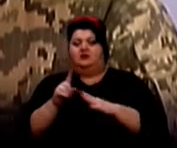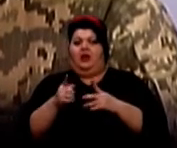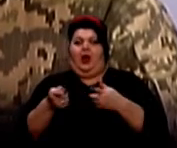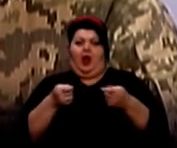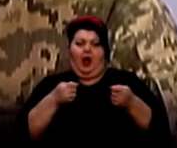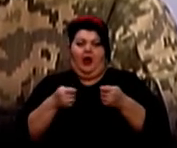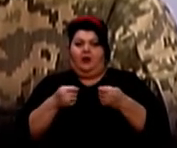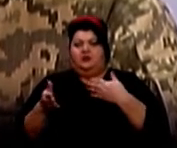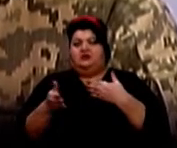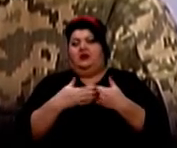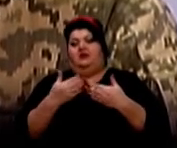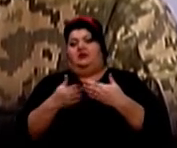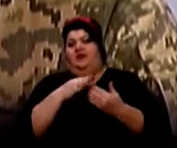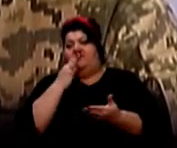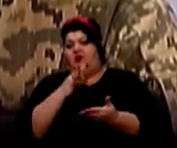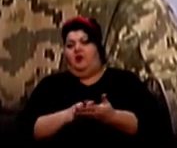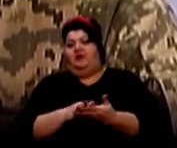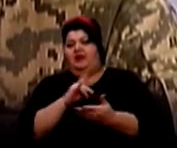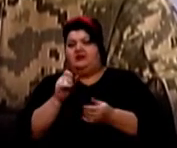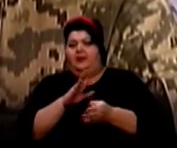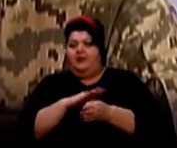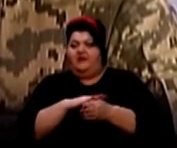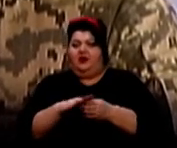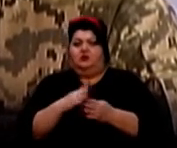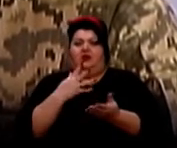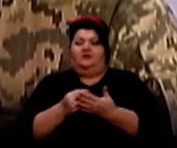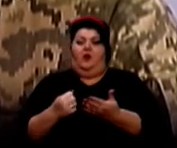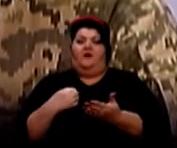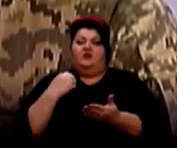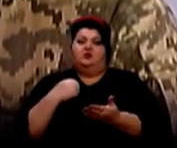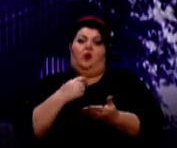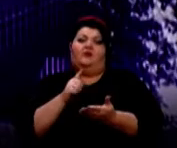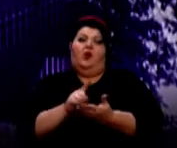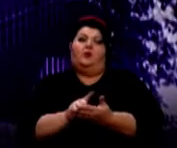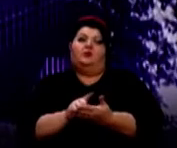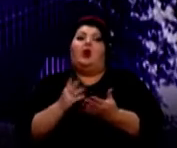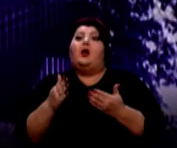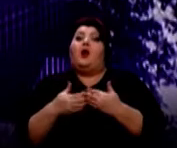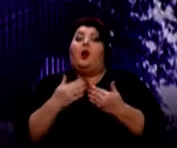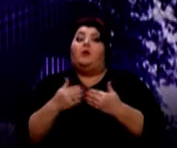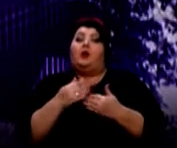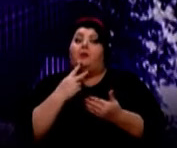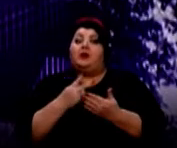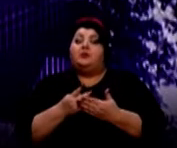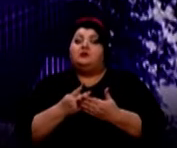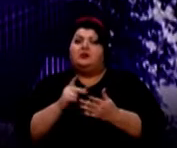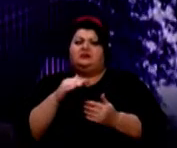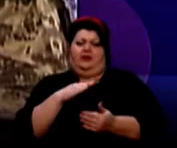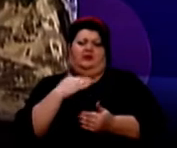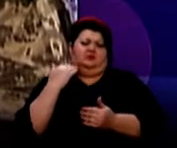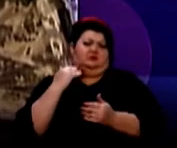адміністративна відповідальність за невиконання свого військового обов'язку. Яке покарання передбачене за ігнорування